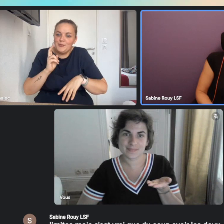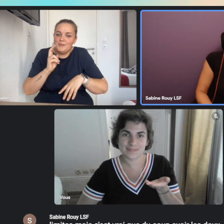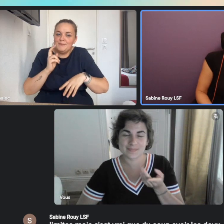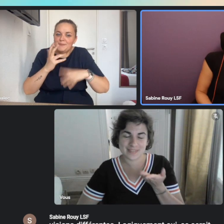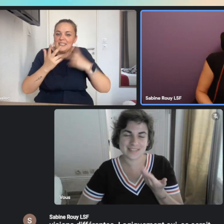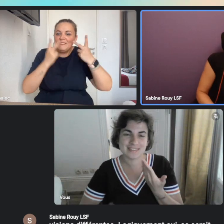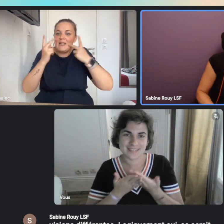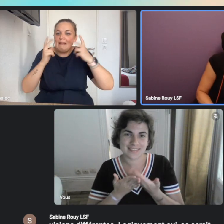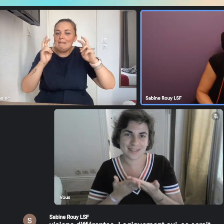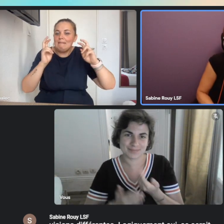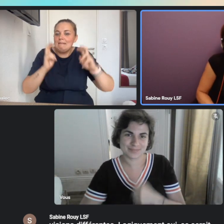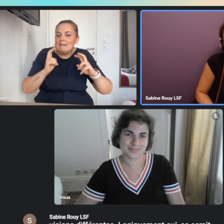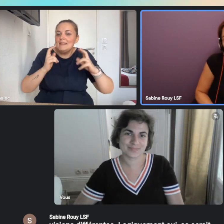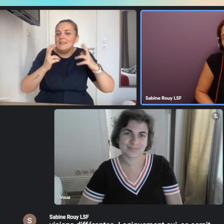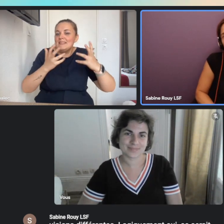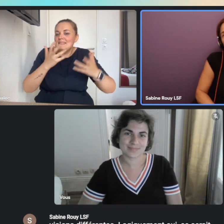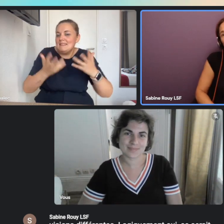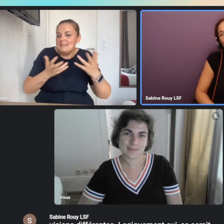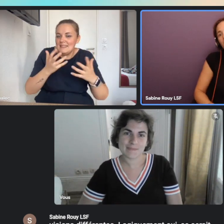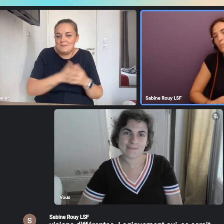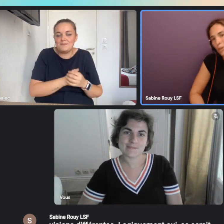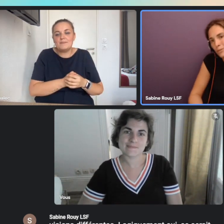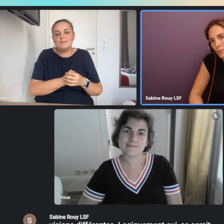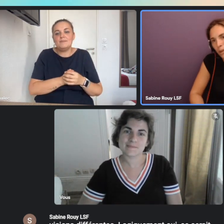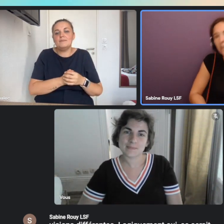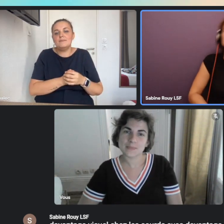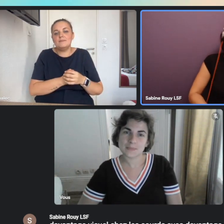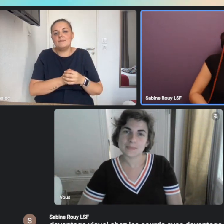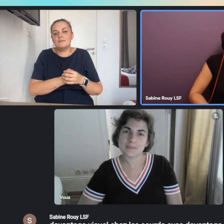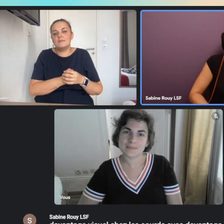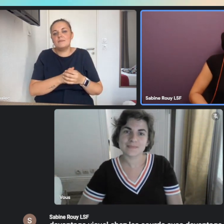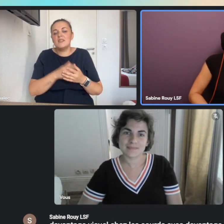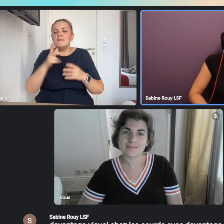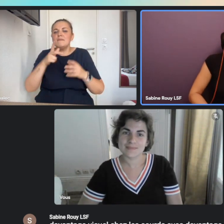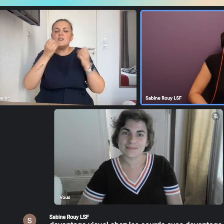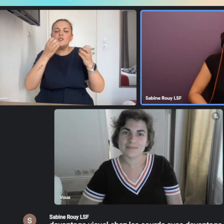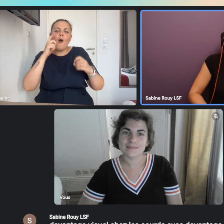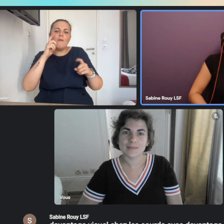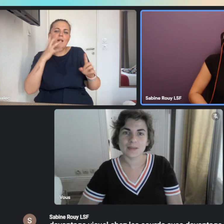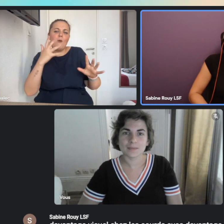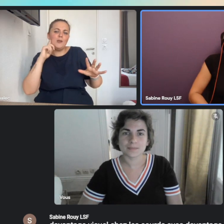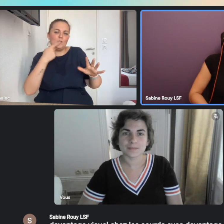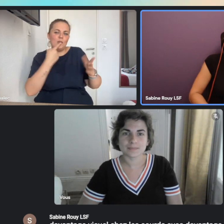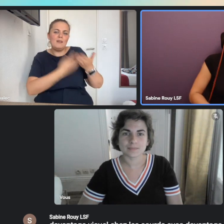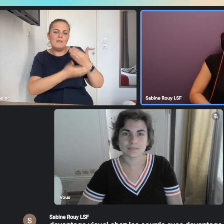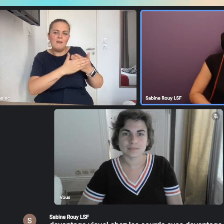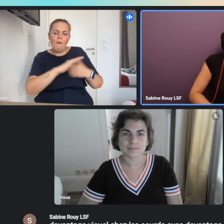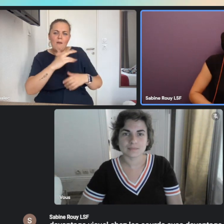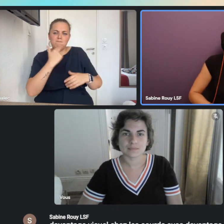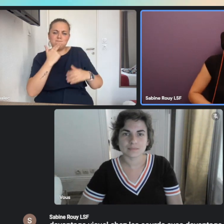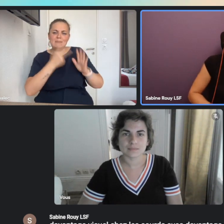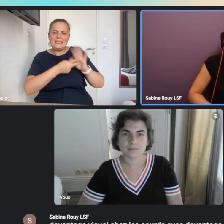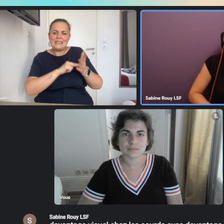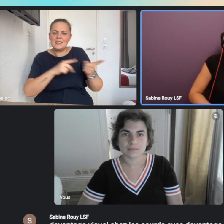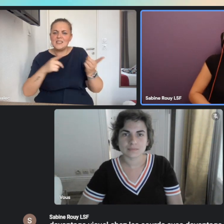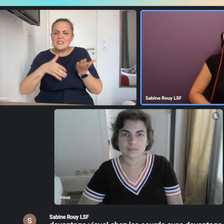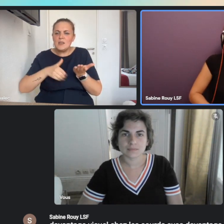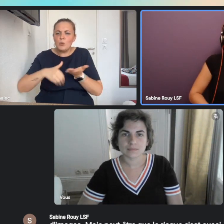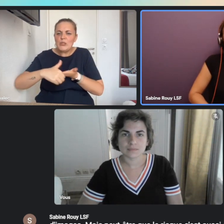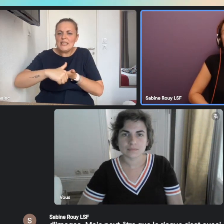à donc c'est aussi du coup, ça limite plus, donc on utilise moins le visuel. Hem, Après, j'ai remarqué que souvent les